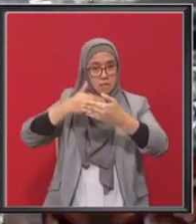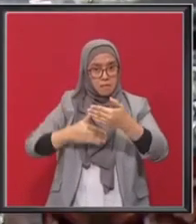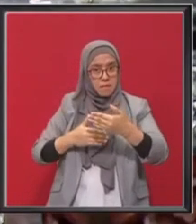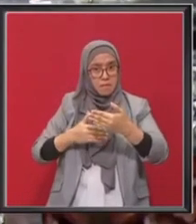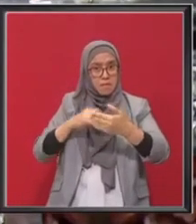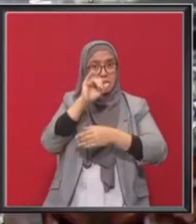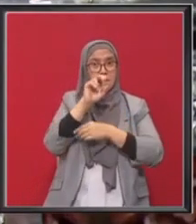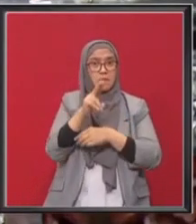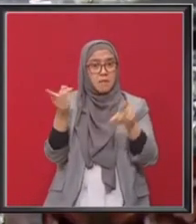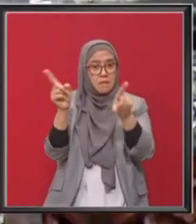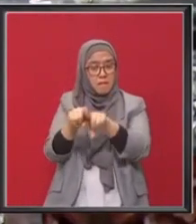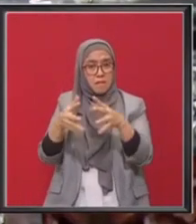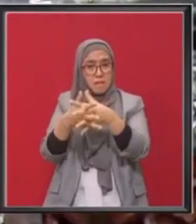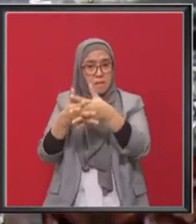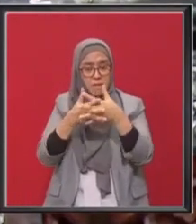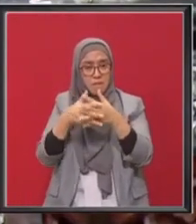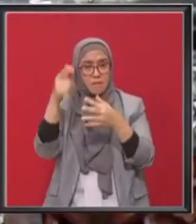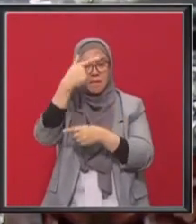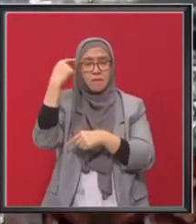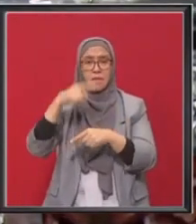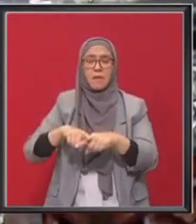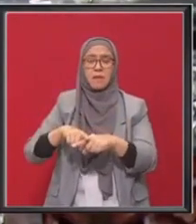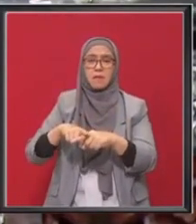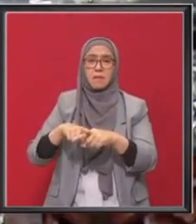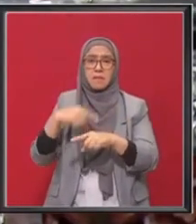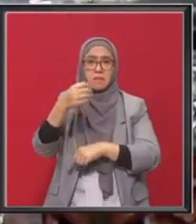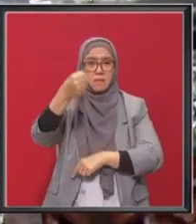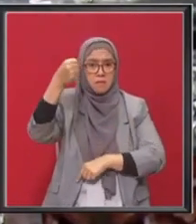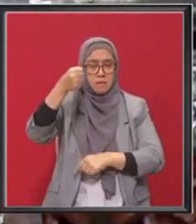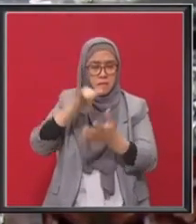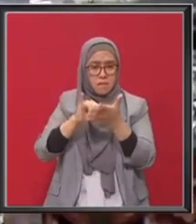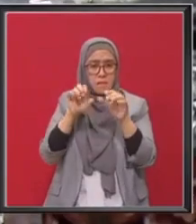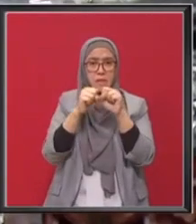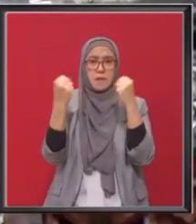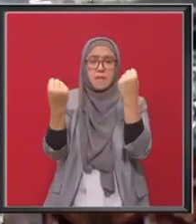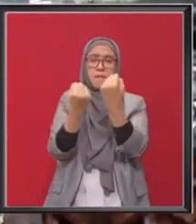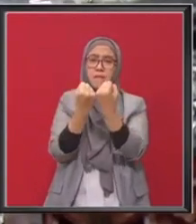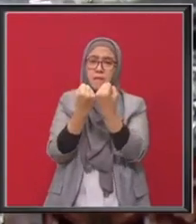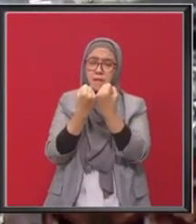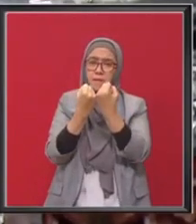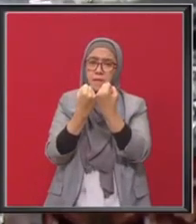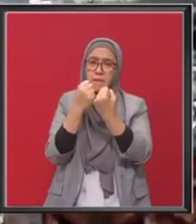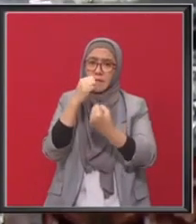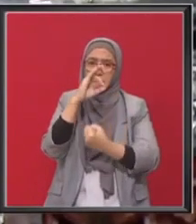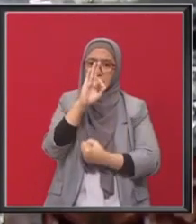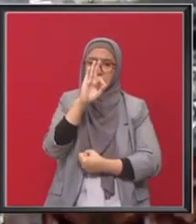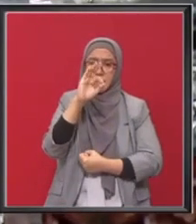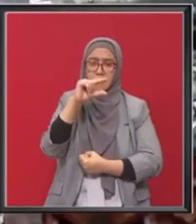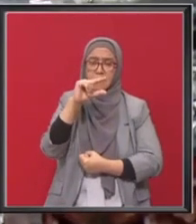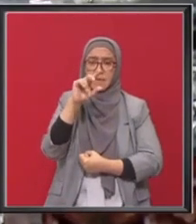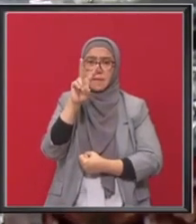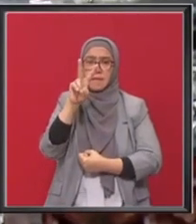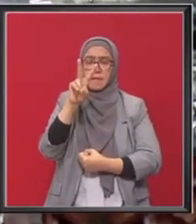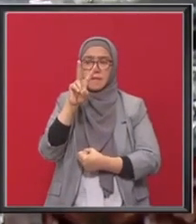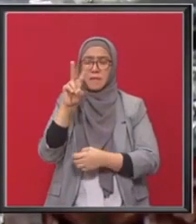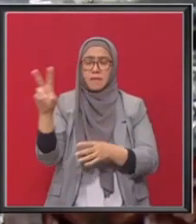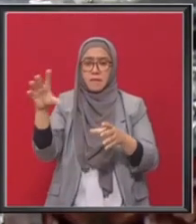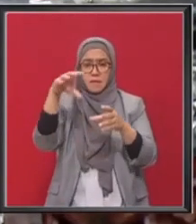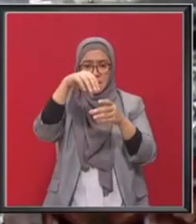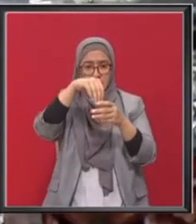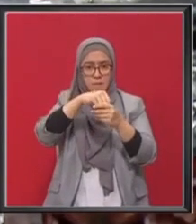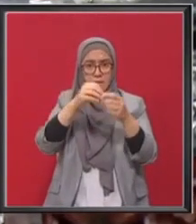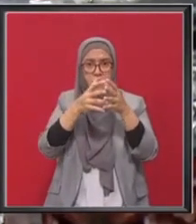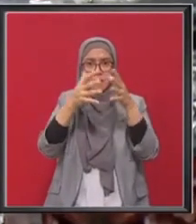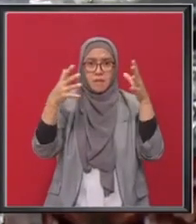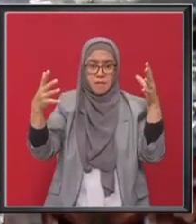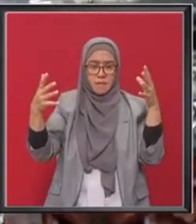yang ditahan itu Anda satu Sadiqah FB yang melibatkan sebagian besar Pare bergabung